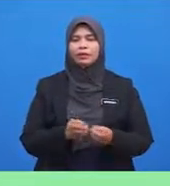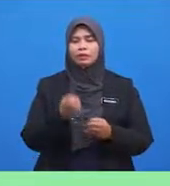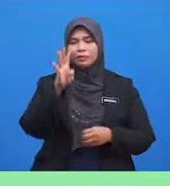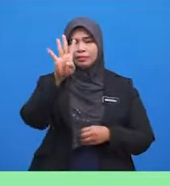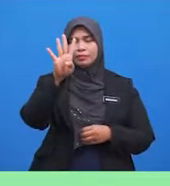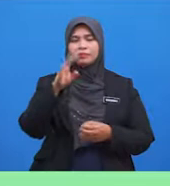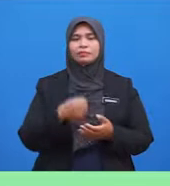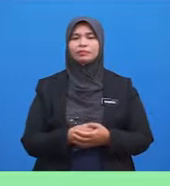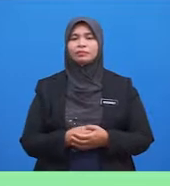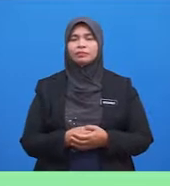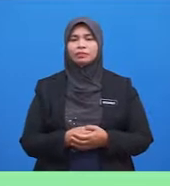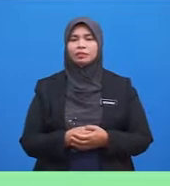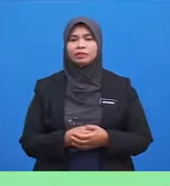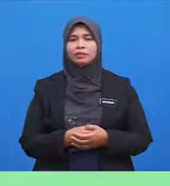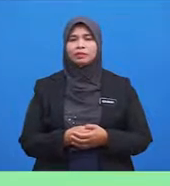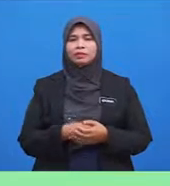Keempat,